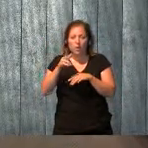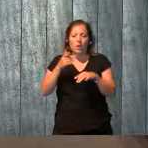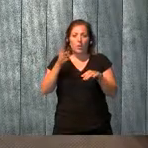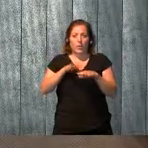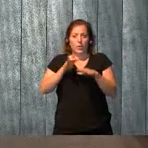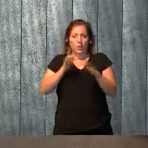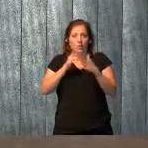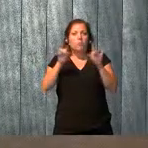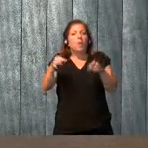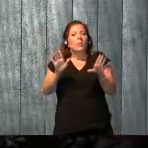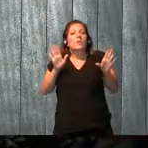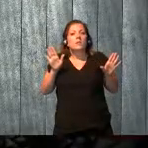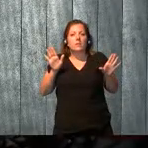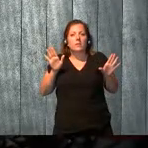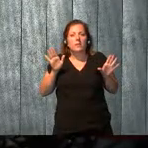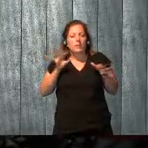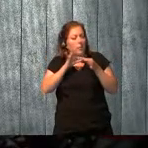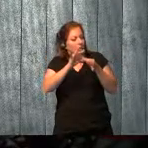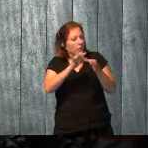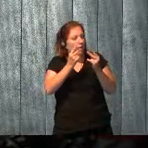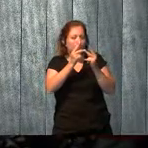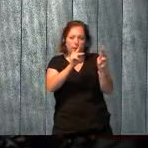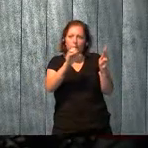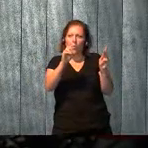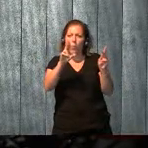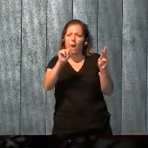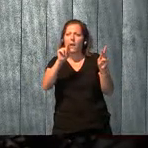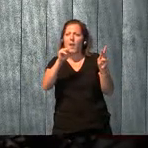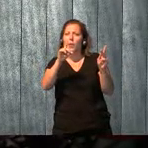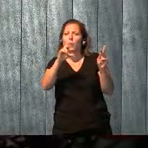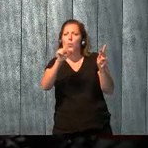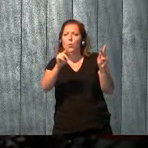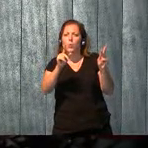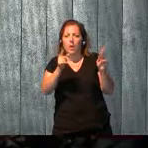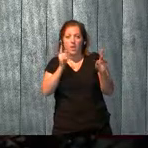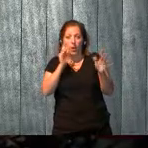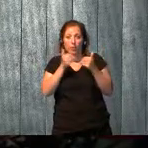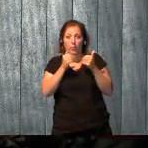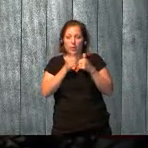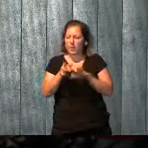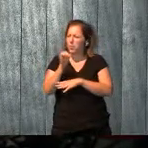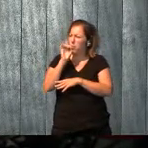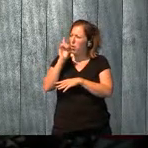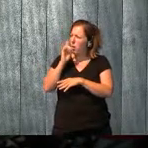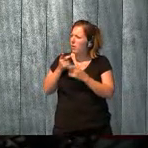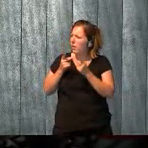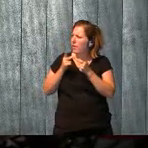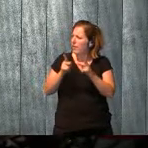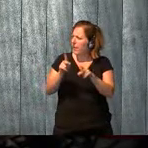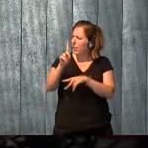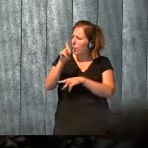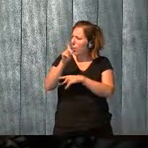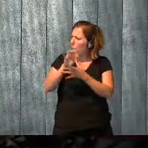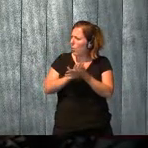C'est une parenthèse pour dire qu'on nous a demandé pourquoi une ville de l'eau va aller vers une ville